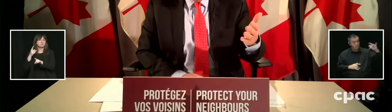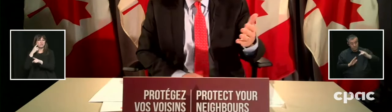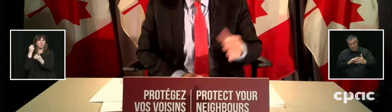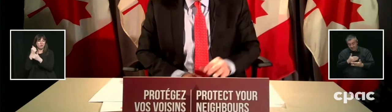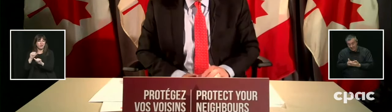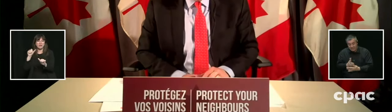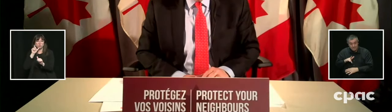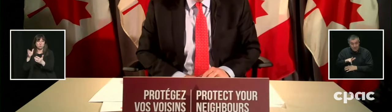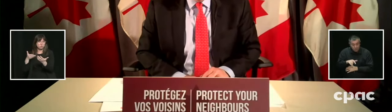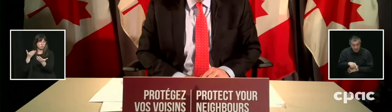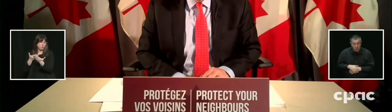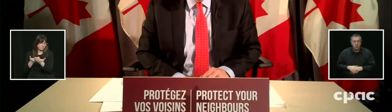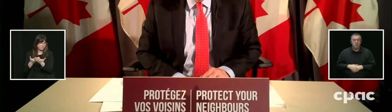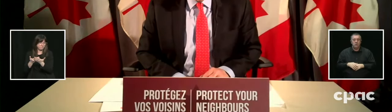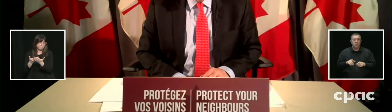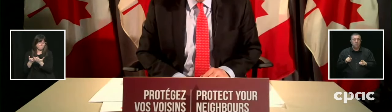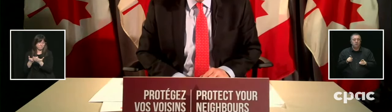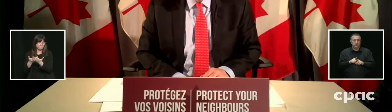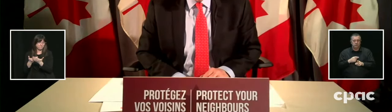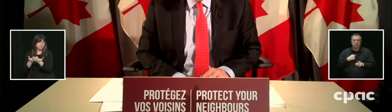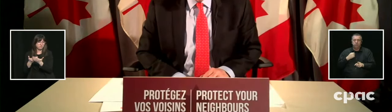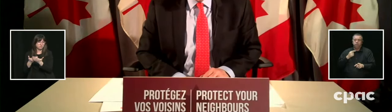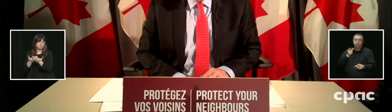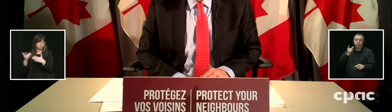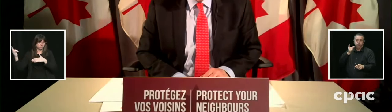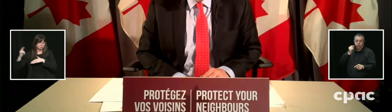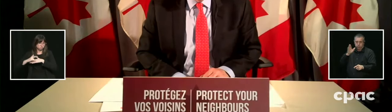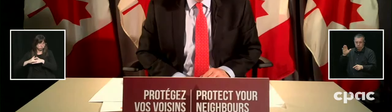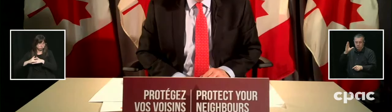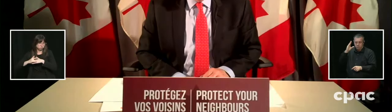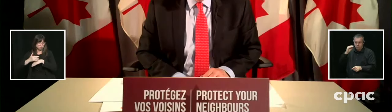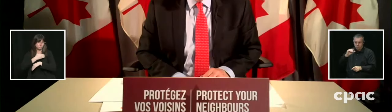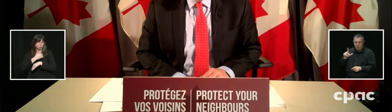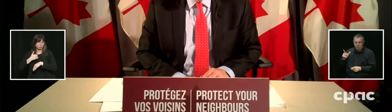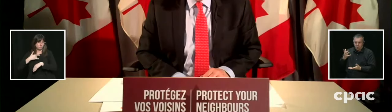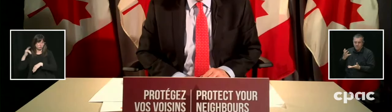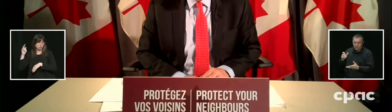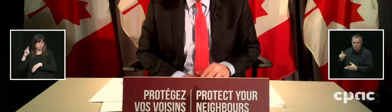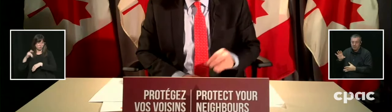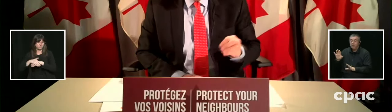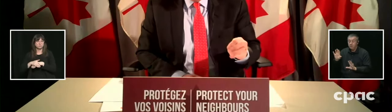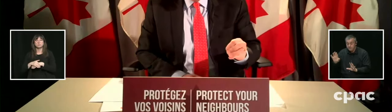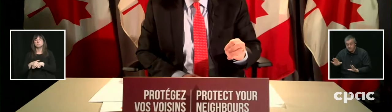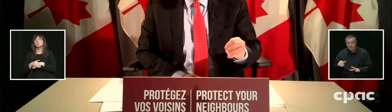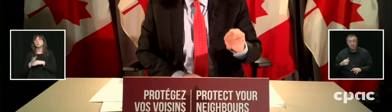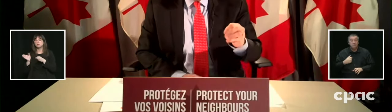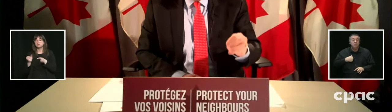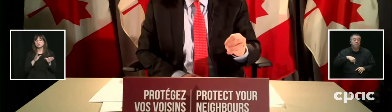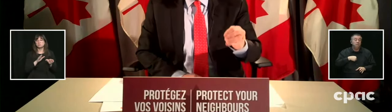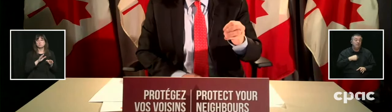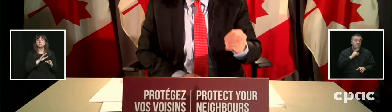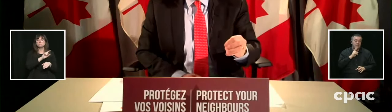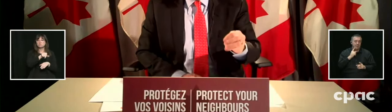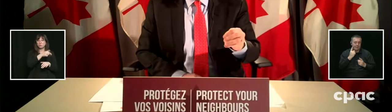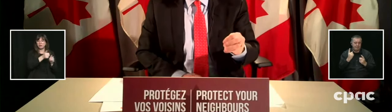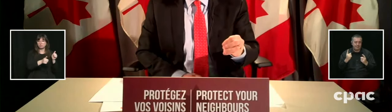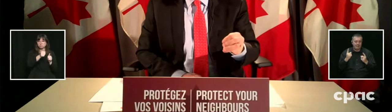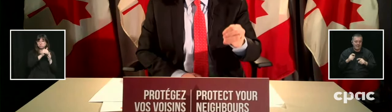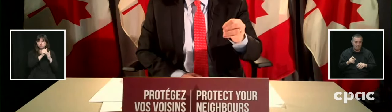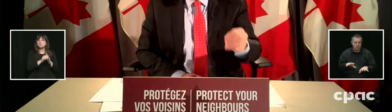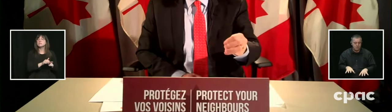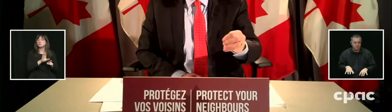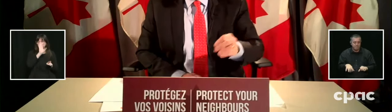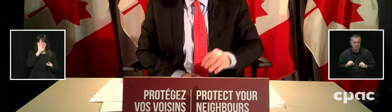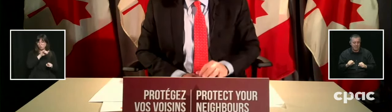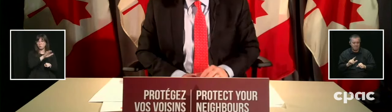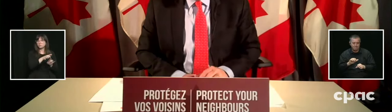a pris connaissance des commentaires de M. Legault. Alors, nous sommes tout à fait d'accord à prendre des mesures